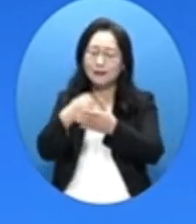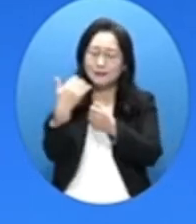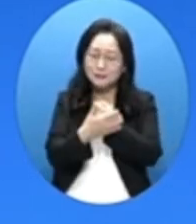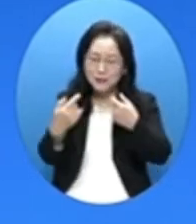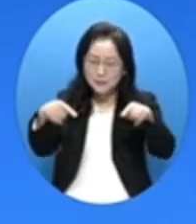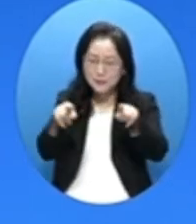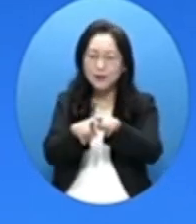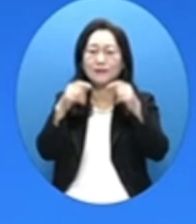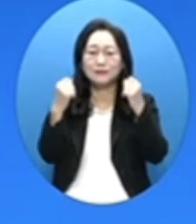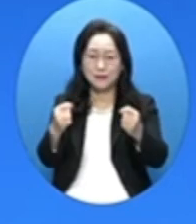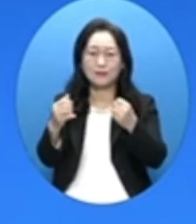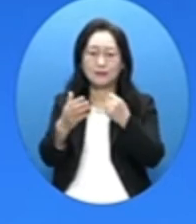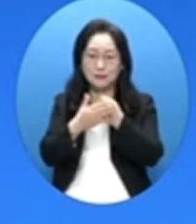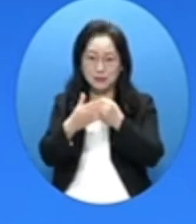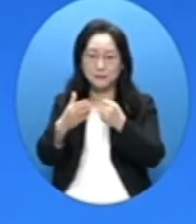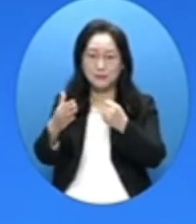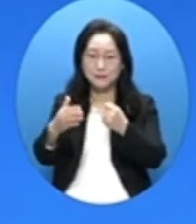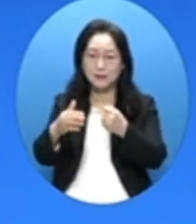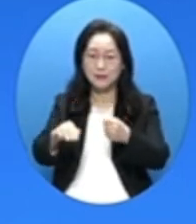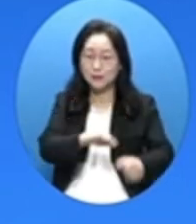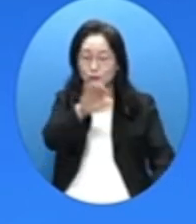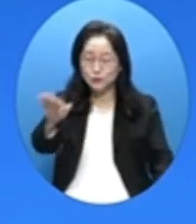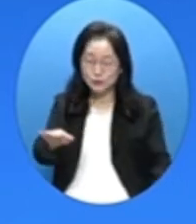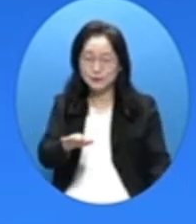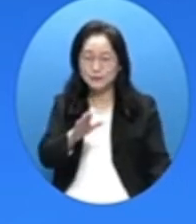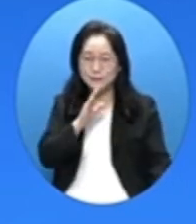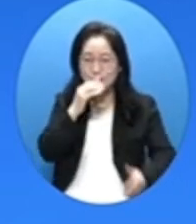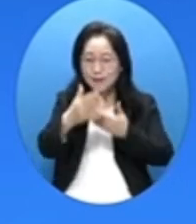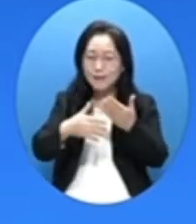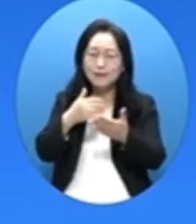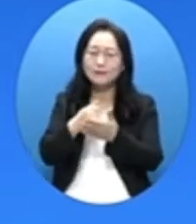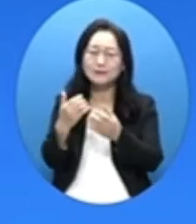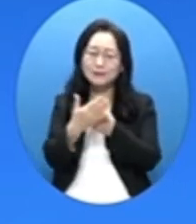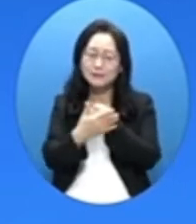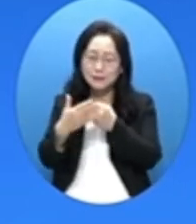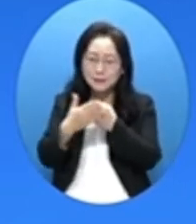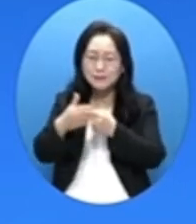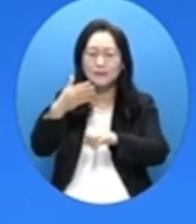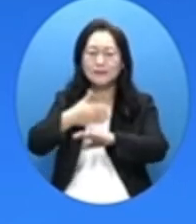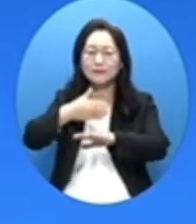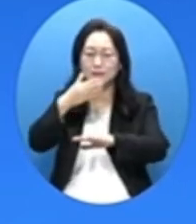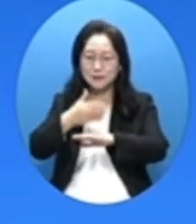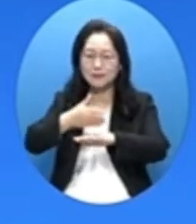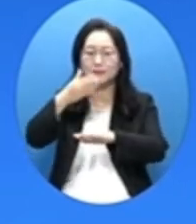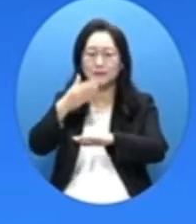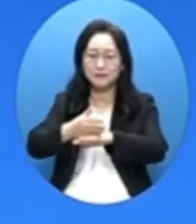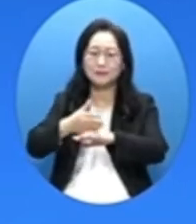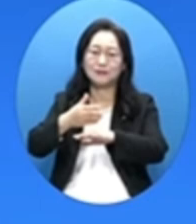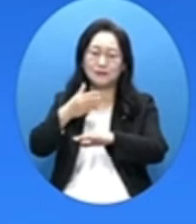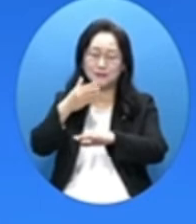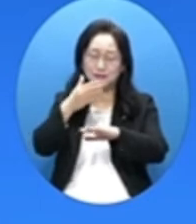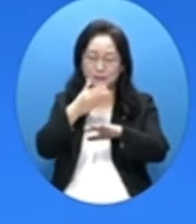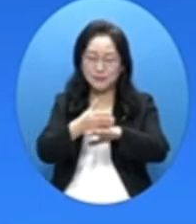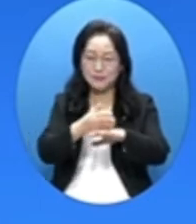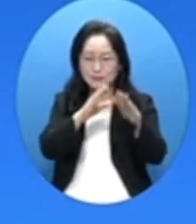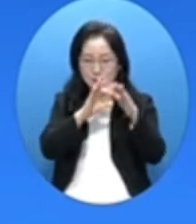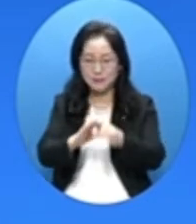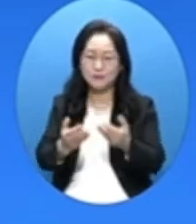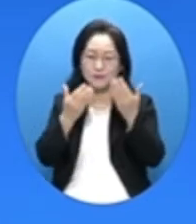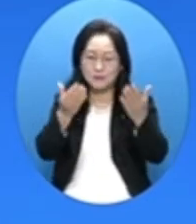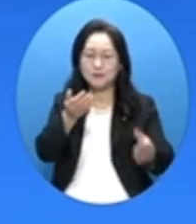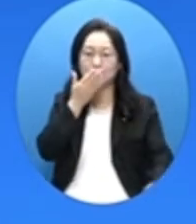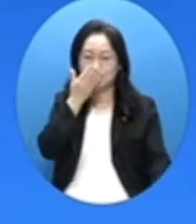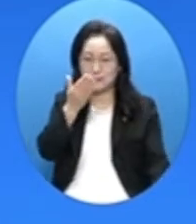은혜가 함께 하고 있기 때문에 우린 그 내로 인하여 감사 또 감사를 드리는 삶을 살게 되는